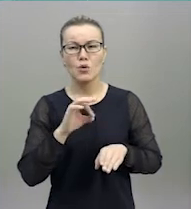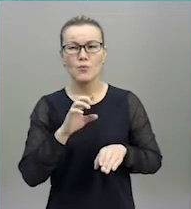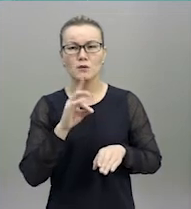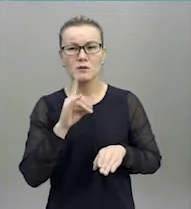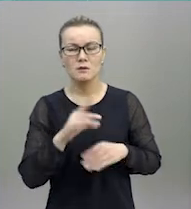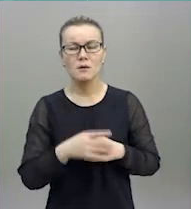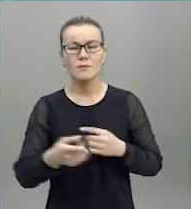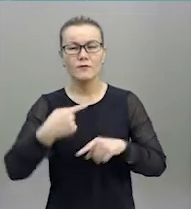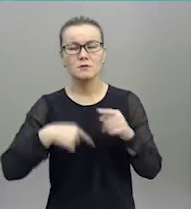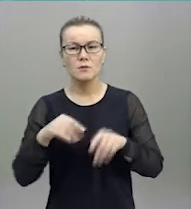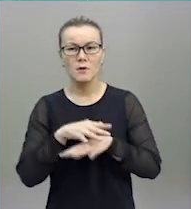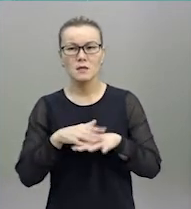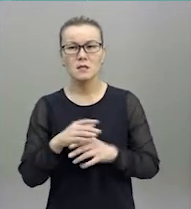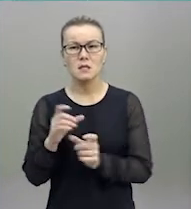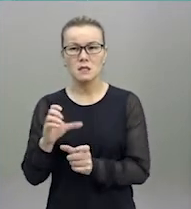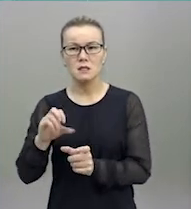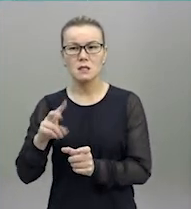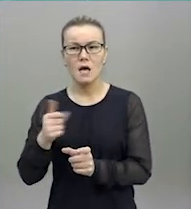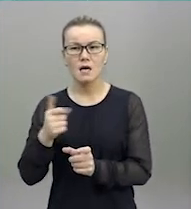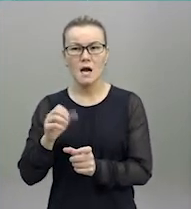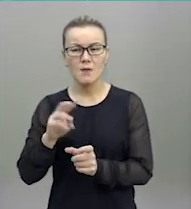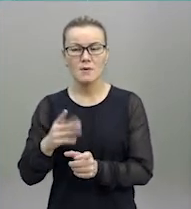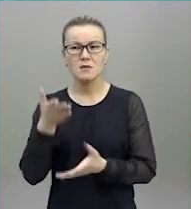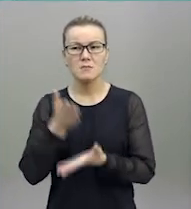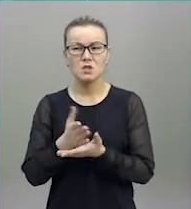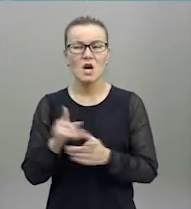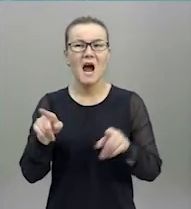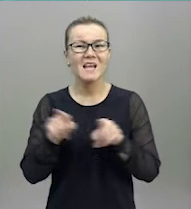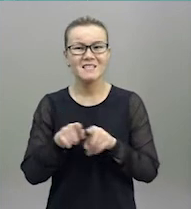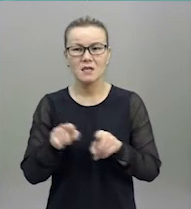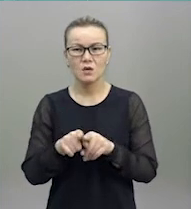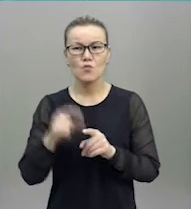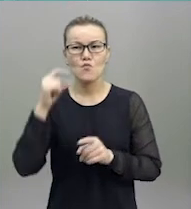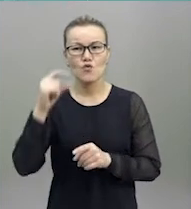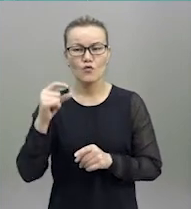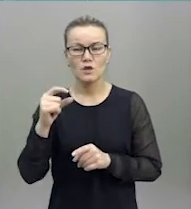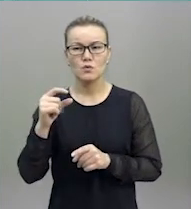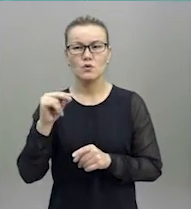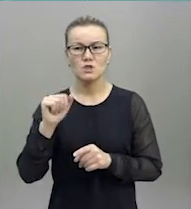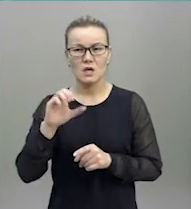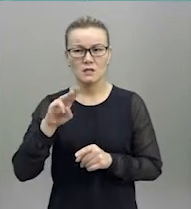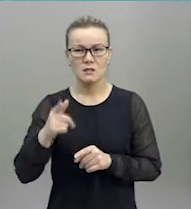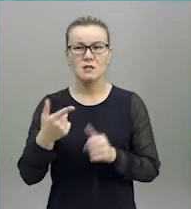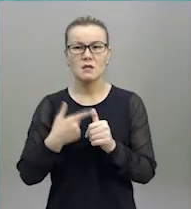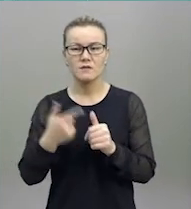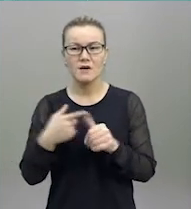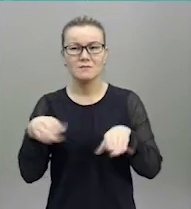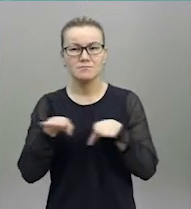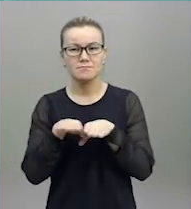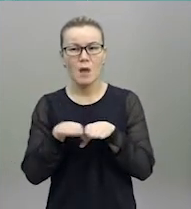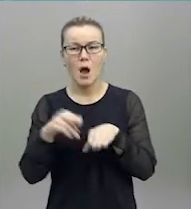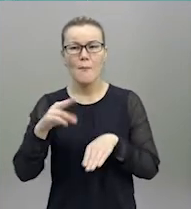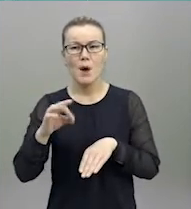математику слагаемые имеющие одинаковую буквенную часть называют подобными